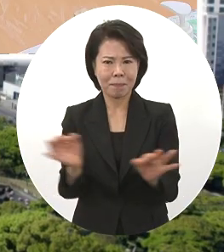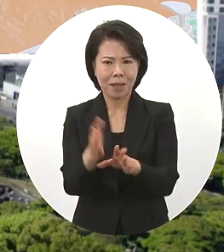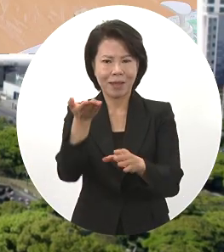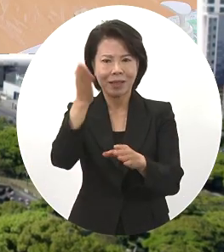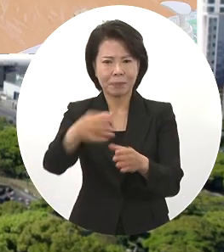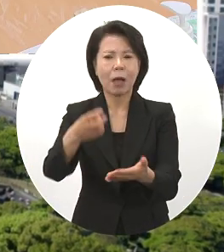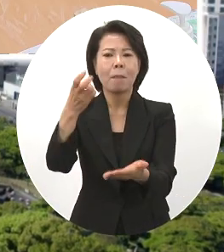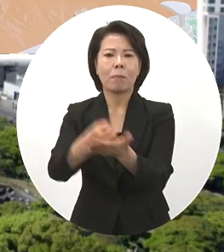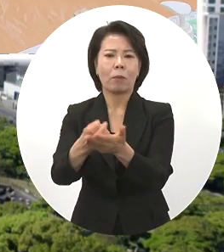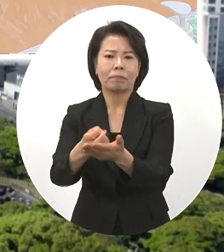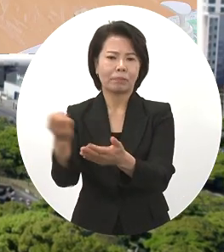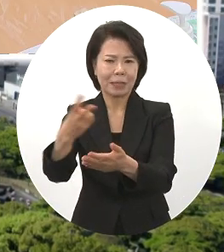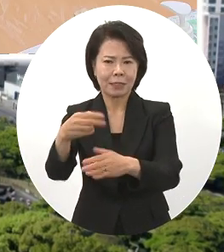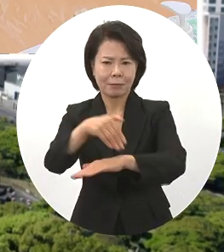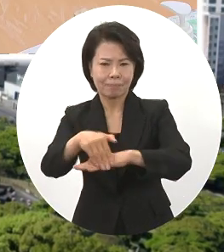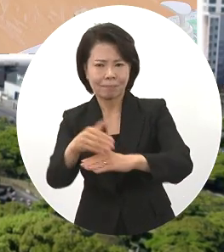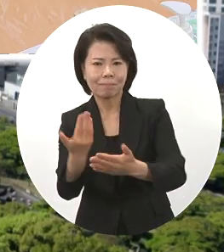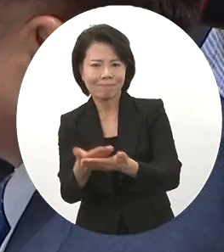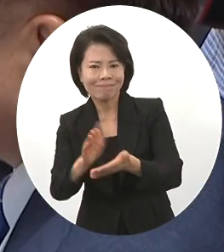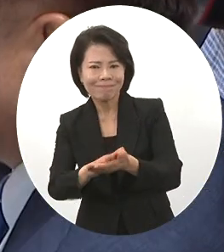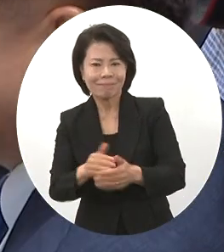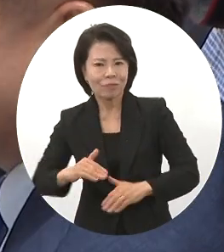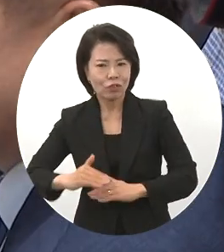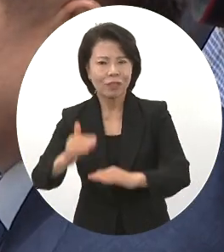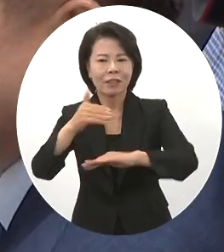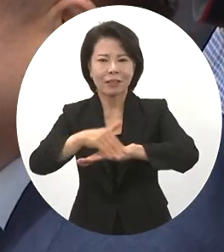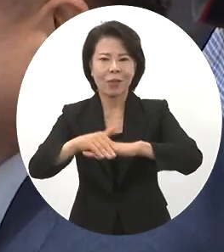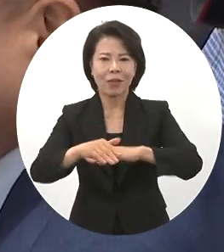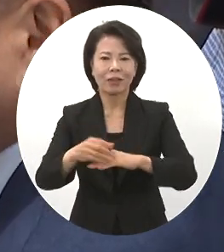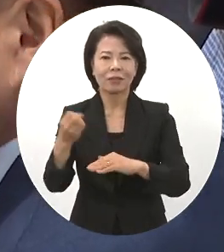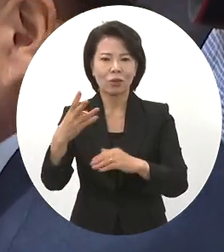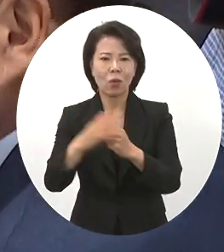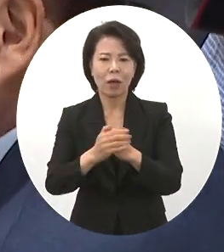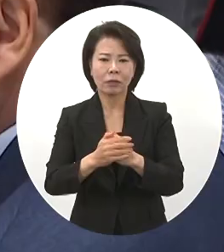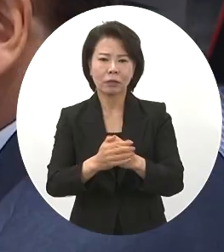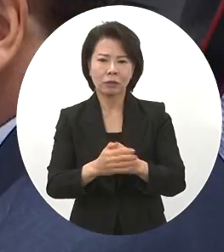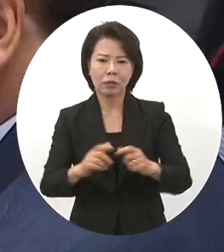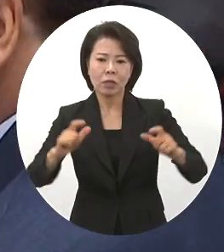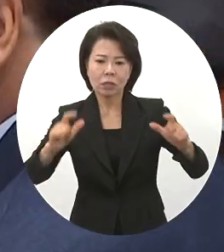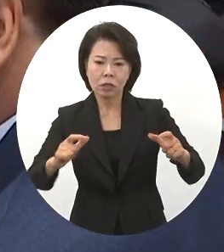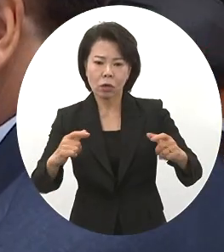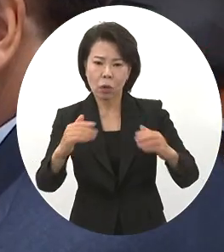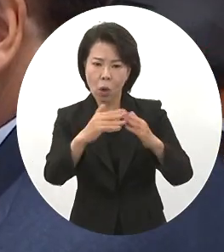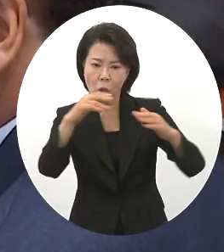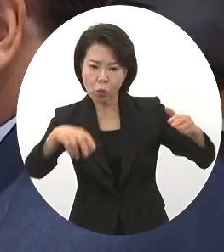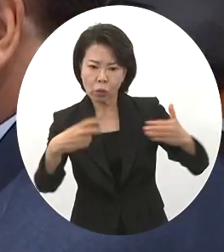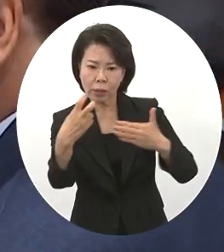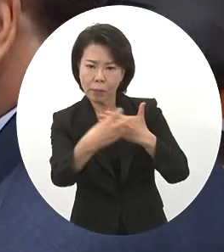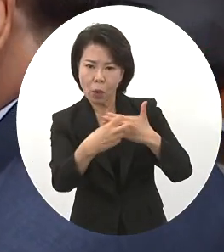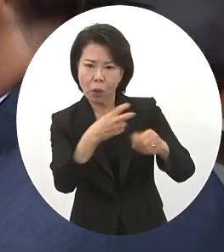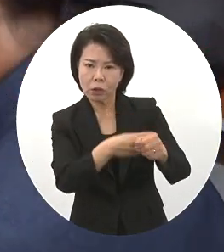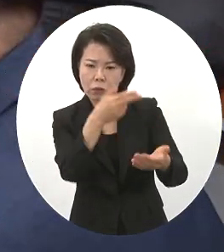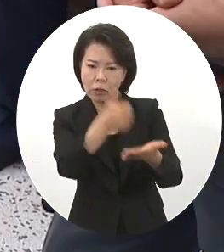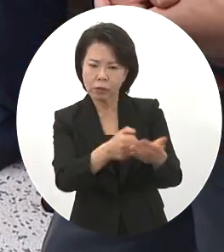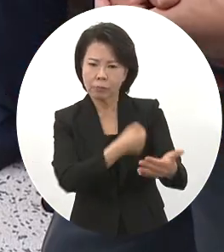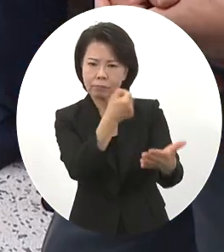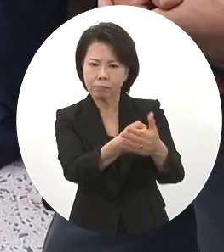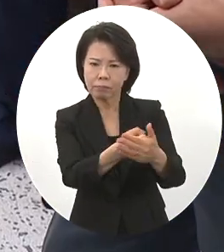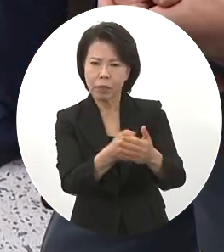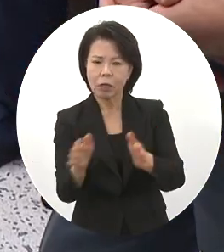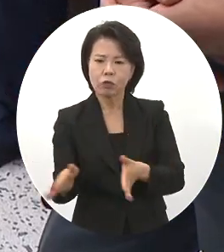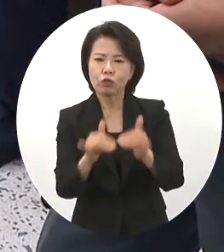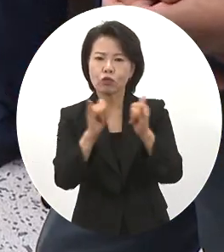보완해 다시 추진할 계획입니다. 이 사업은 지역 동네의원을 주치의로 지정해